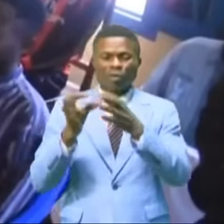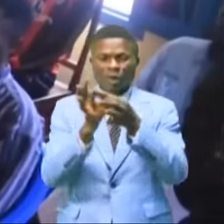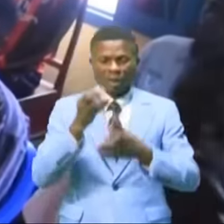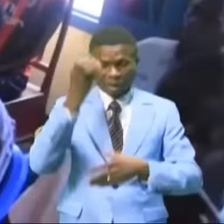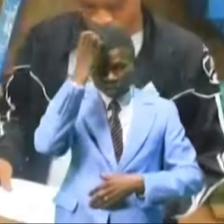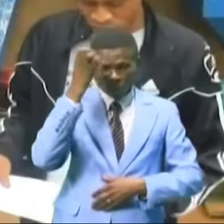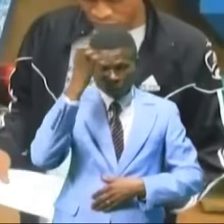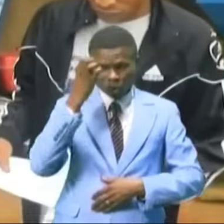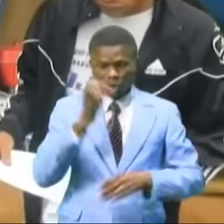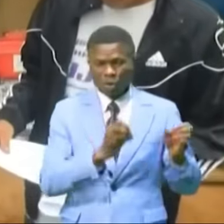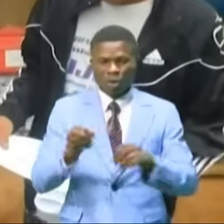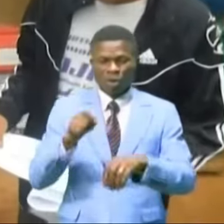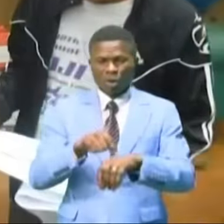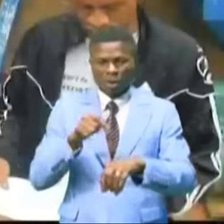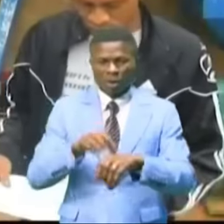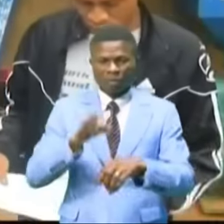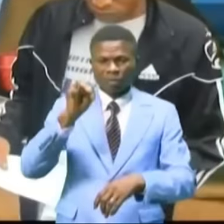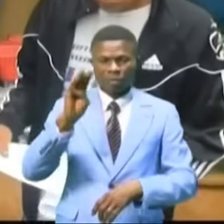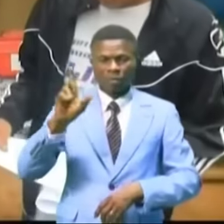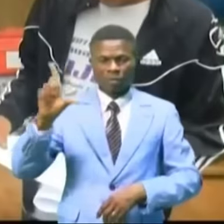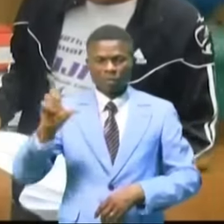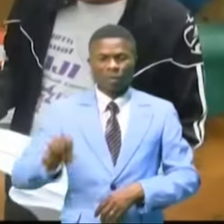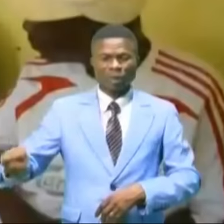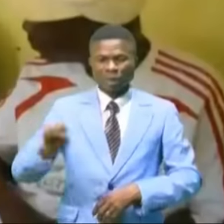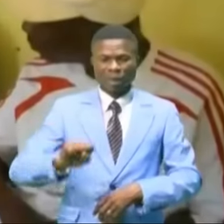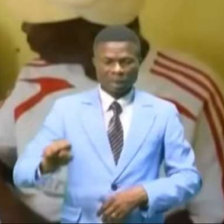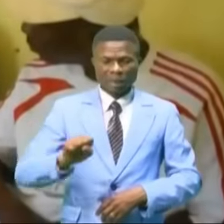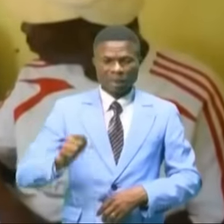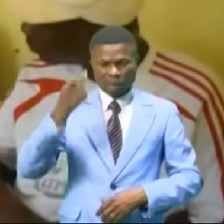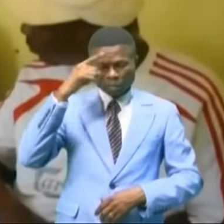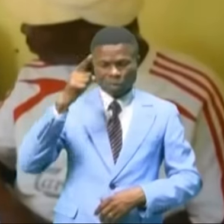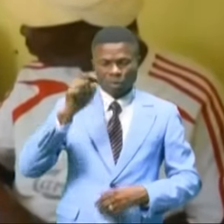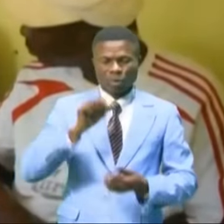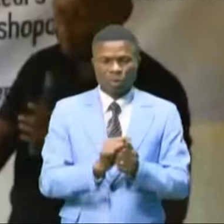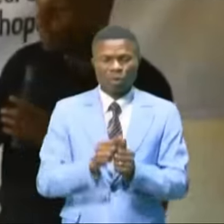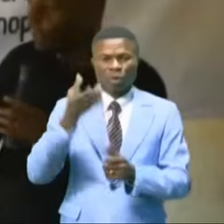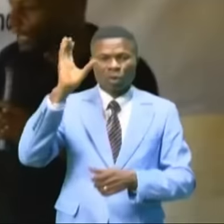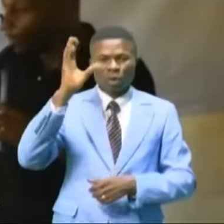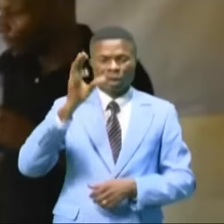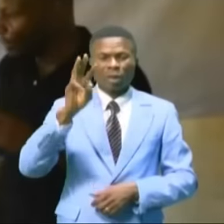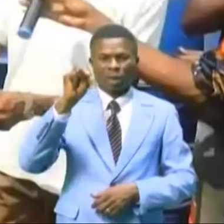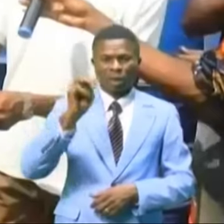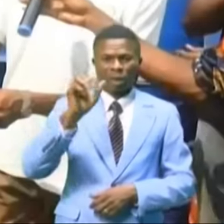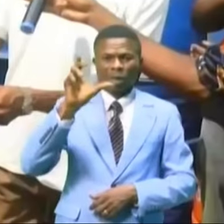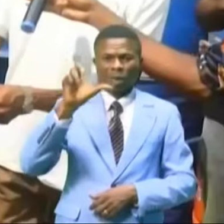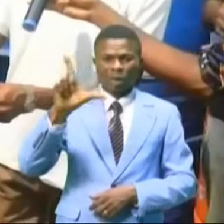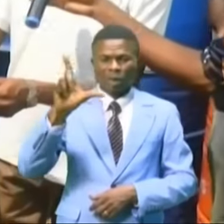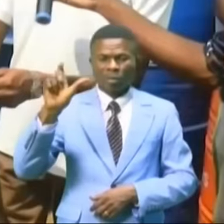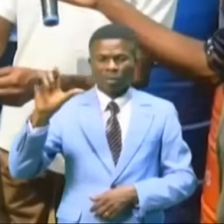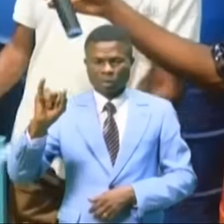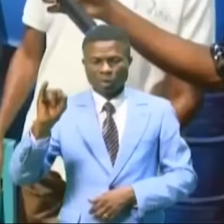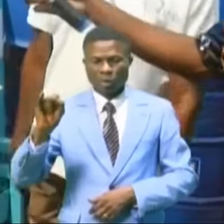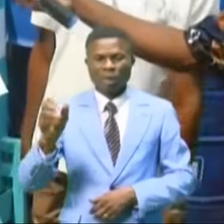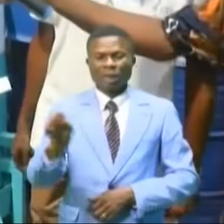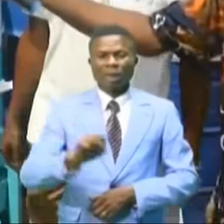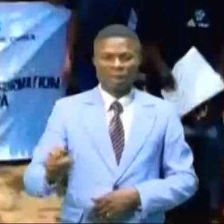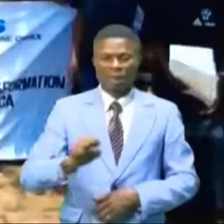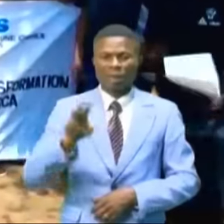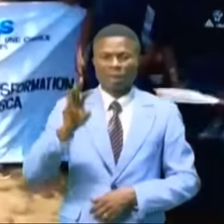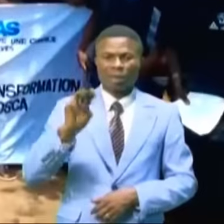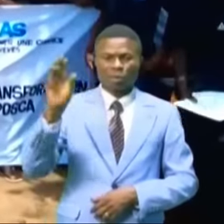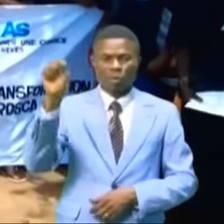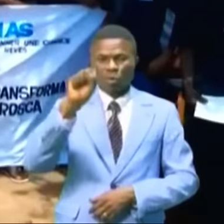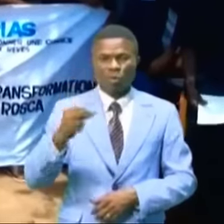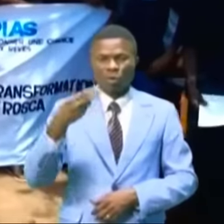déroulée en temps de Mbélo dans les secteurs de Bassengele pour Kotem, au village Mbali dans les territoires de Mouchi pour Kifem,